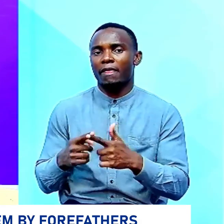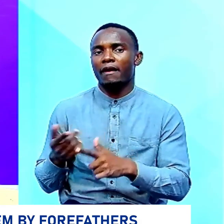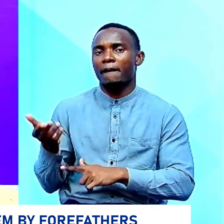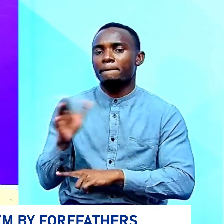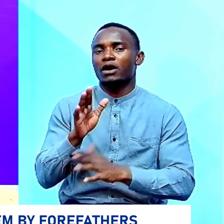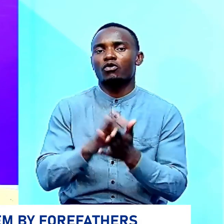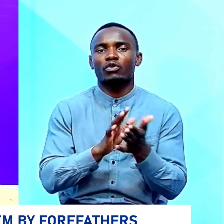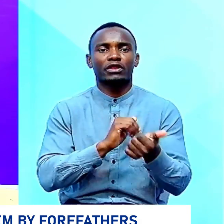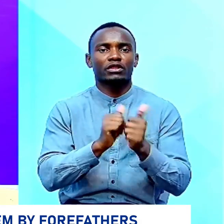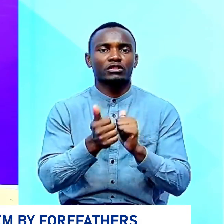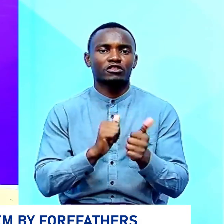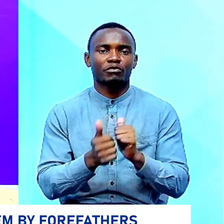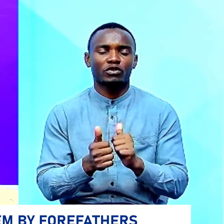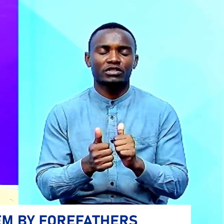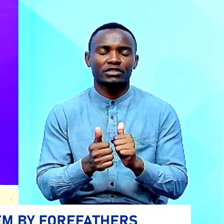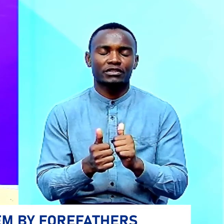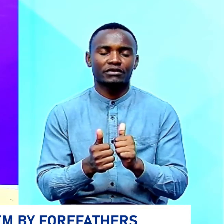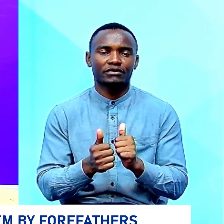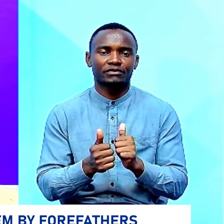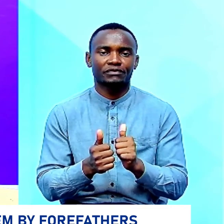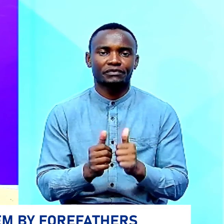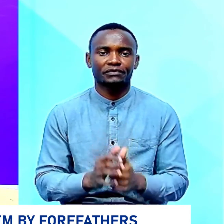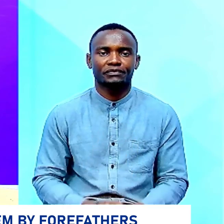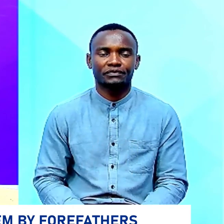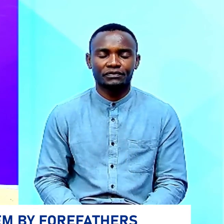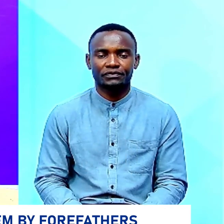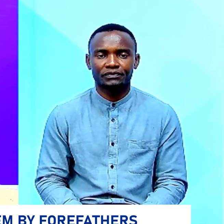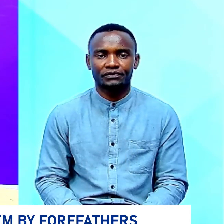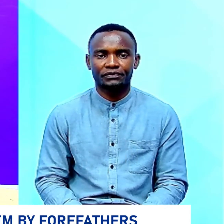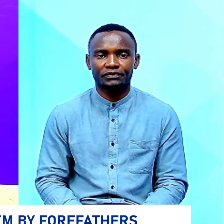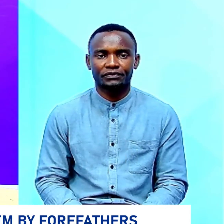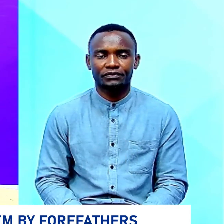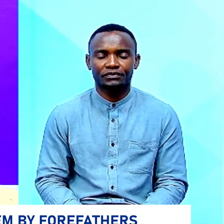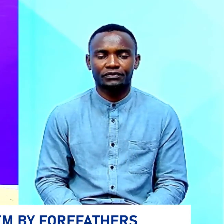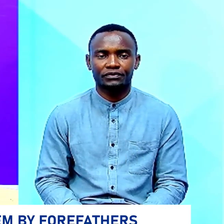a sports updates as soon as we return from this break. Stay with us.